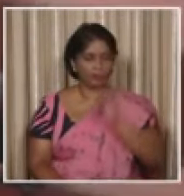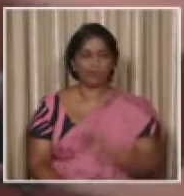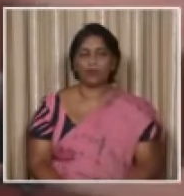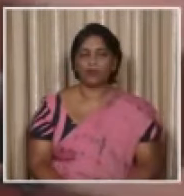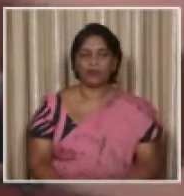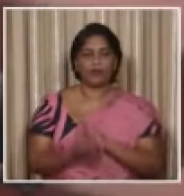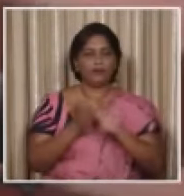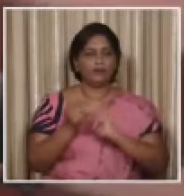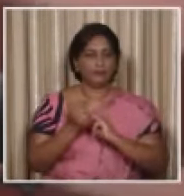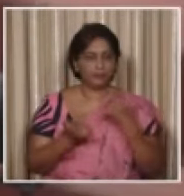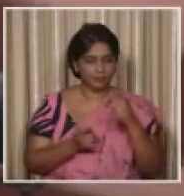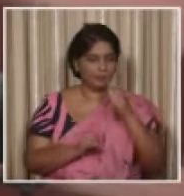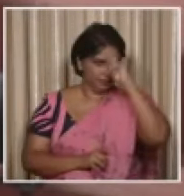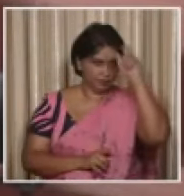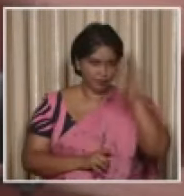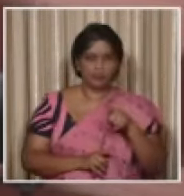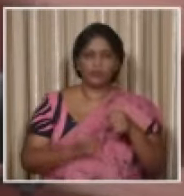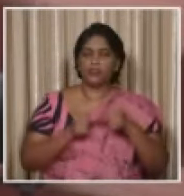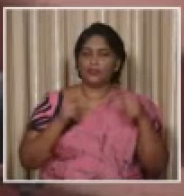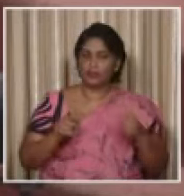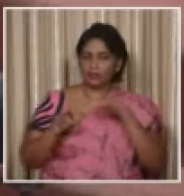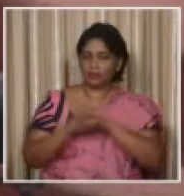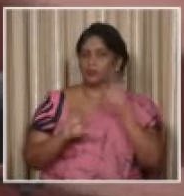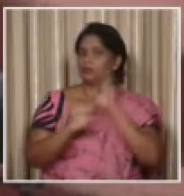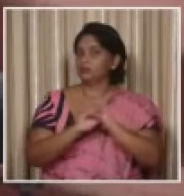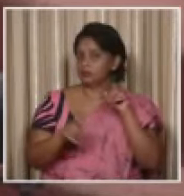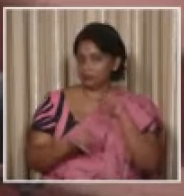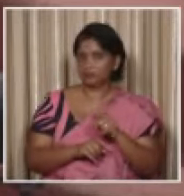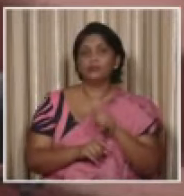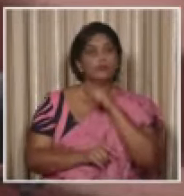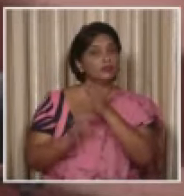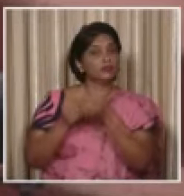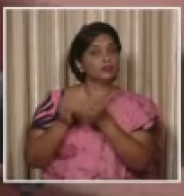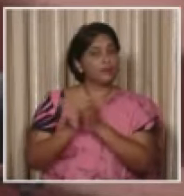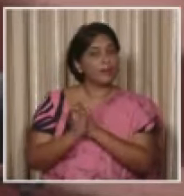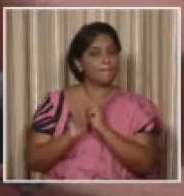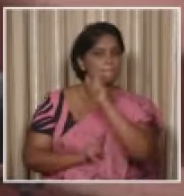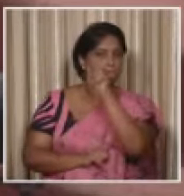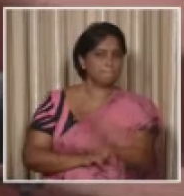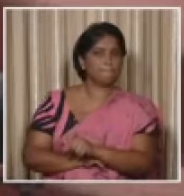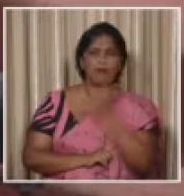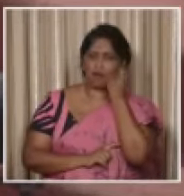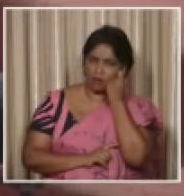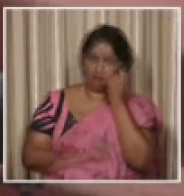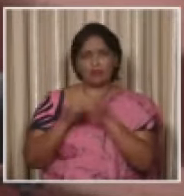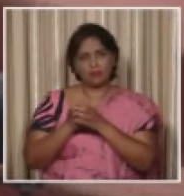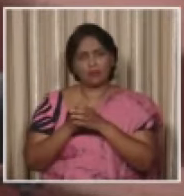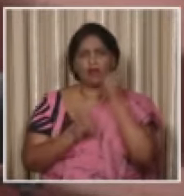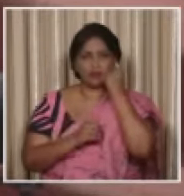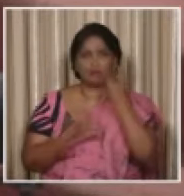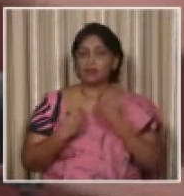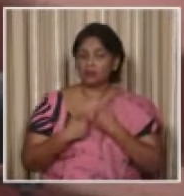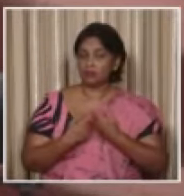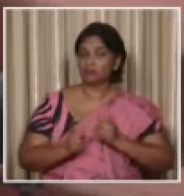ඒ හර්ෂද සිල්ලා මැතුමා විපක්ෂයේ සිට කර ප්‍රකාශය එතුමාගේ පෞද්ගලික ප්‍රකාශයක් හෝ පක්ෂයේ ප්‍රකාශය.